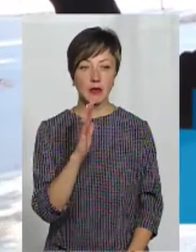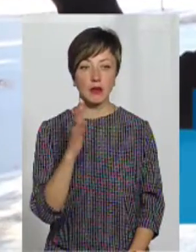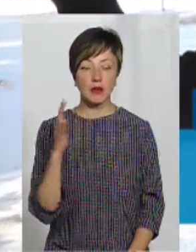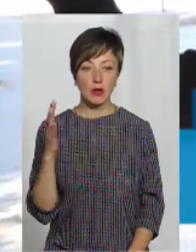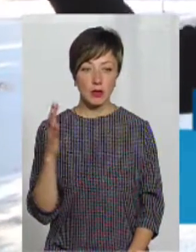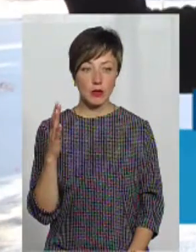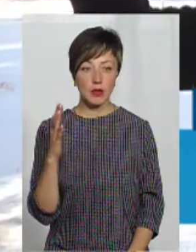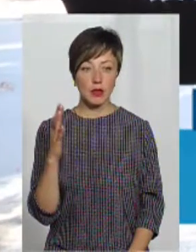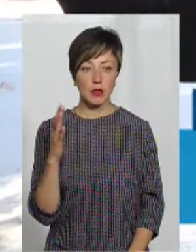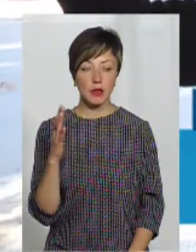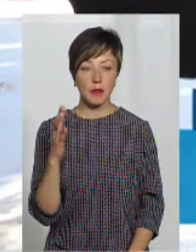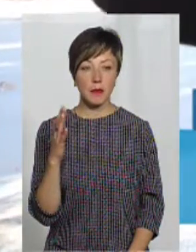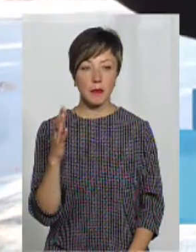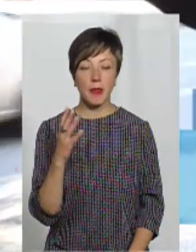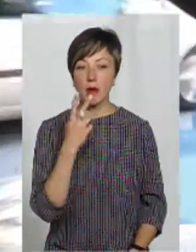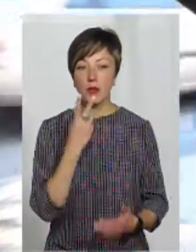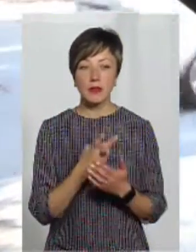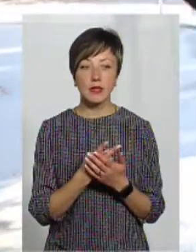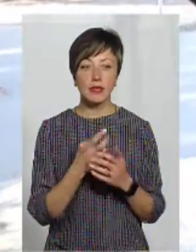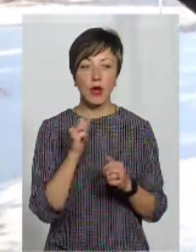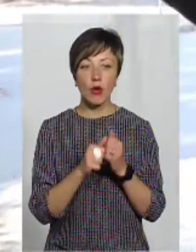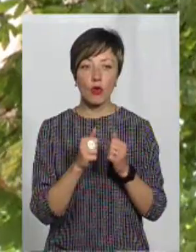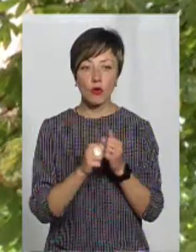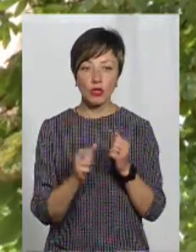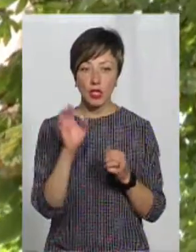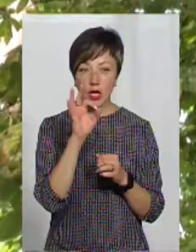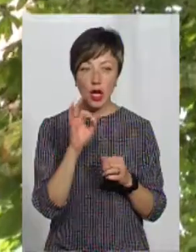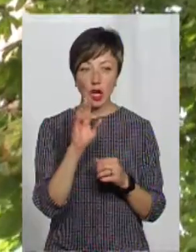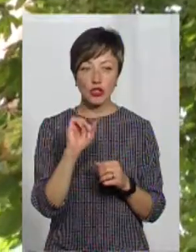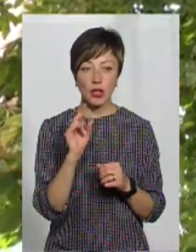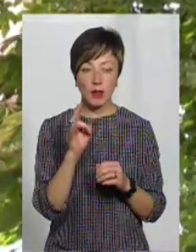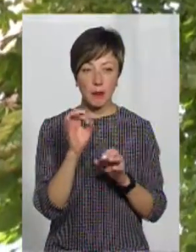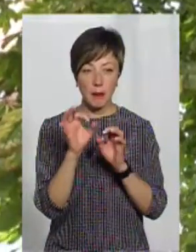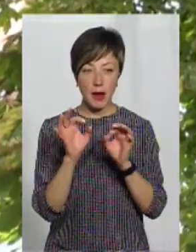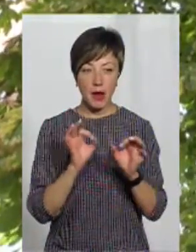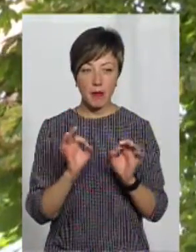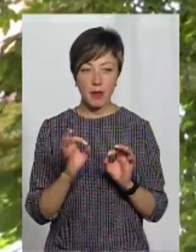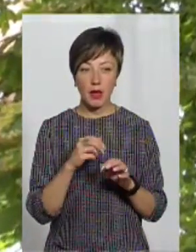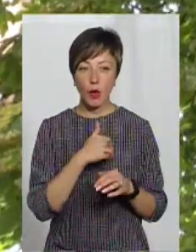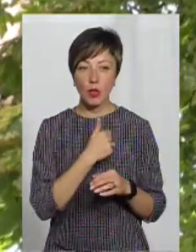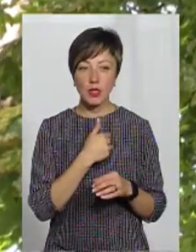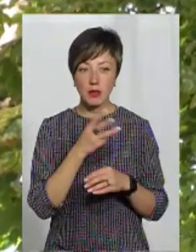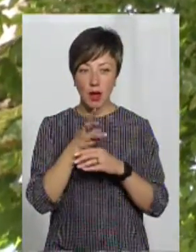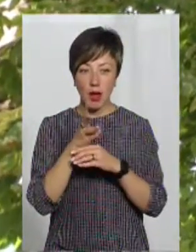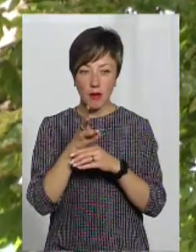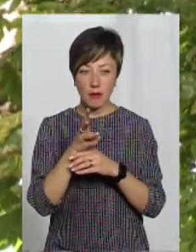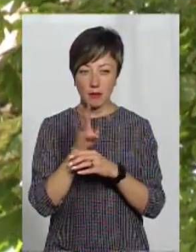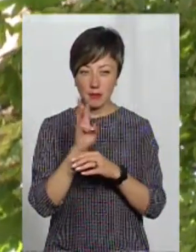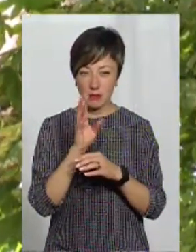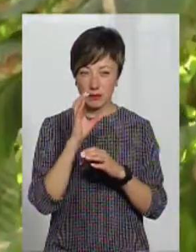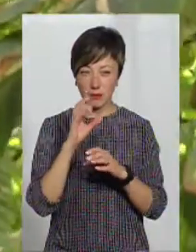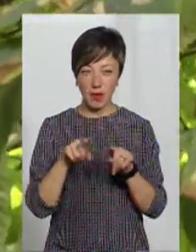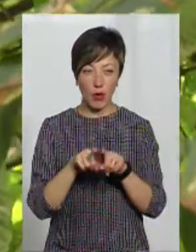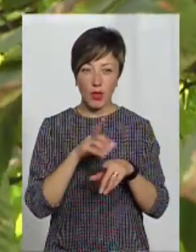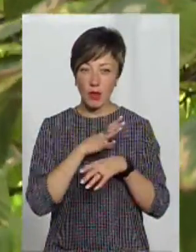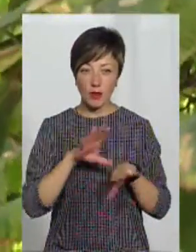От ми недавно гуляли. Подивіться на кожен каштанчик. Там плями такі. Я б хотіла, щоб камеру ви навели. Такого